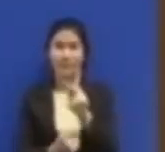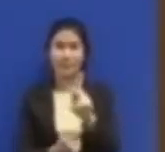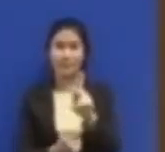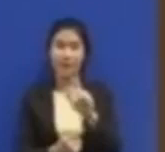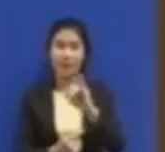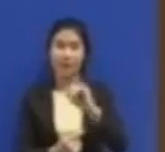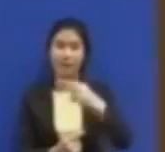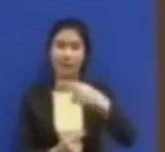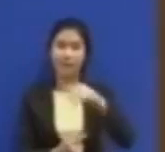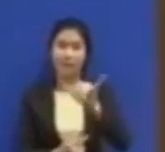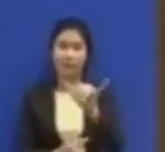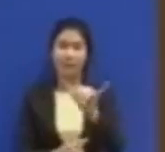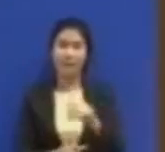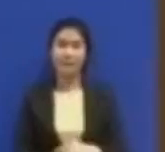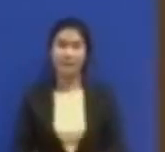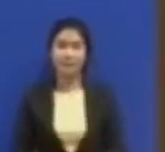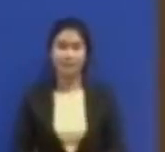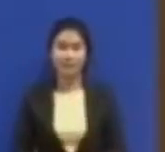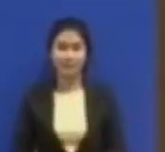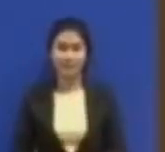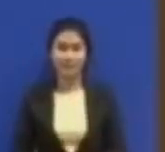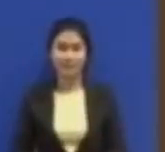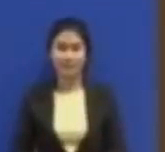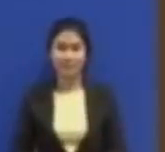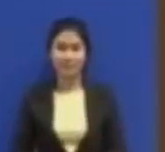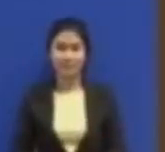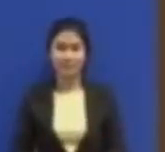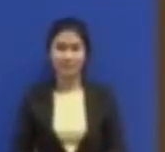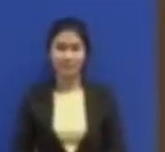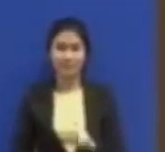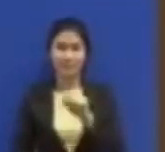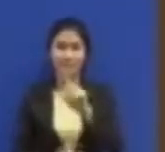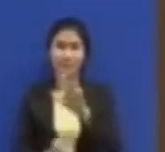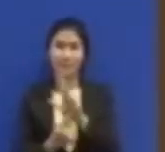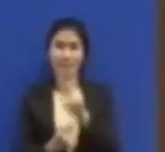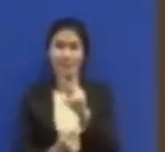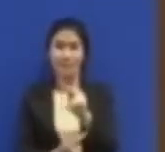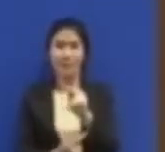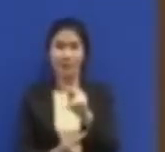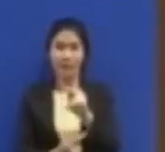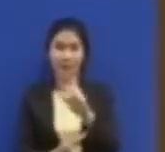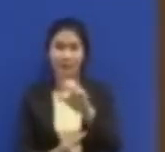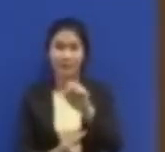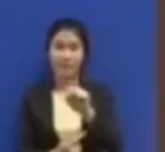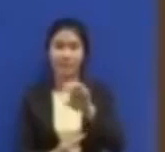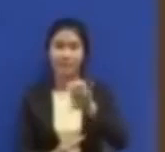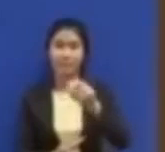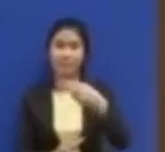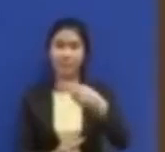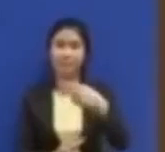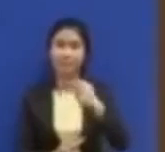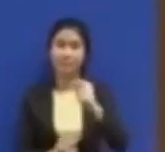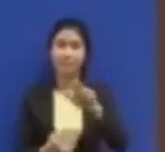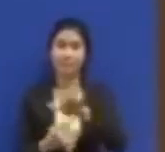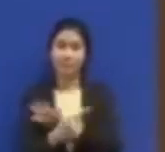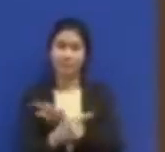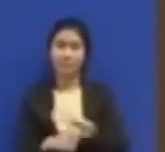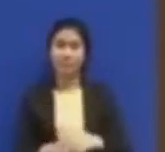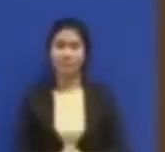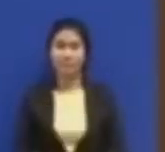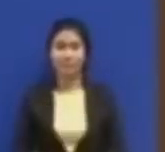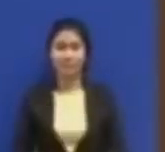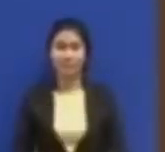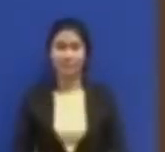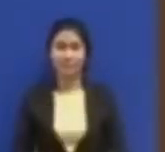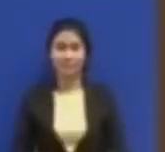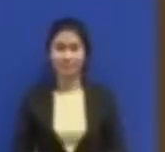ร178พลเรือเอกศักดิ์สิทธิ์เชิดบุญเมือง179พลตำรวจโท